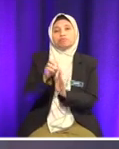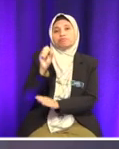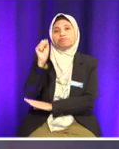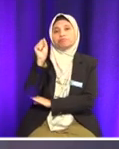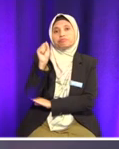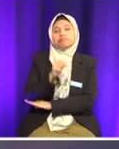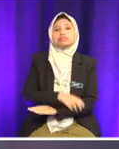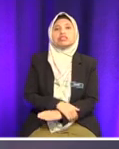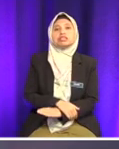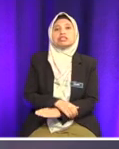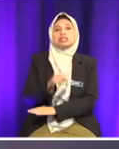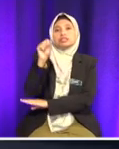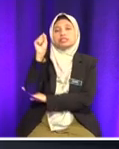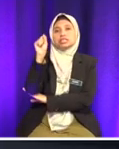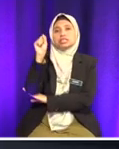Ta'ala